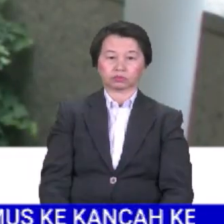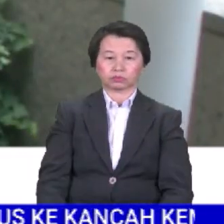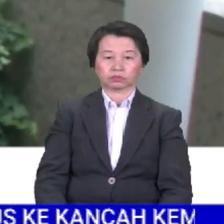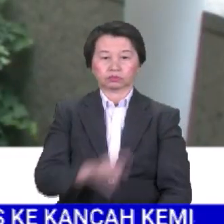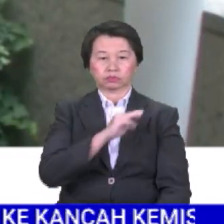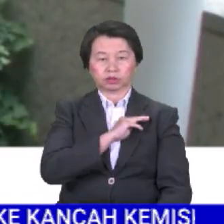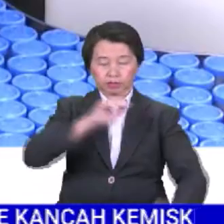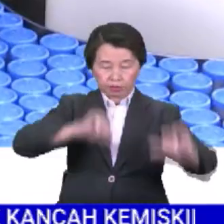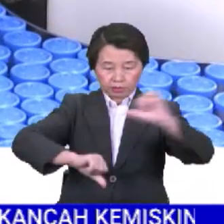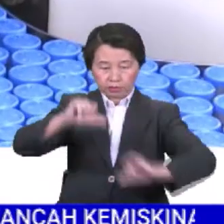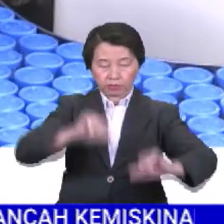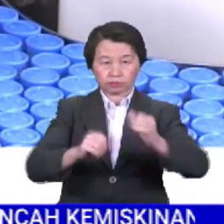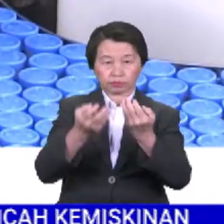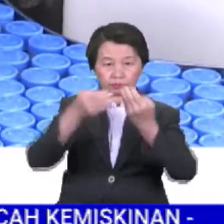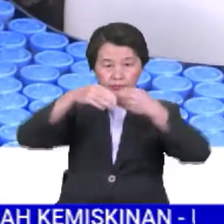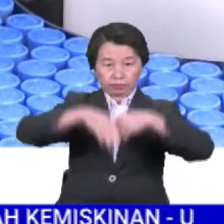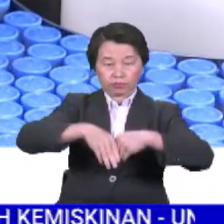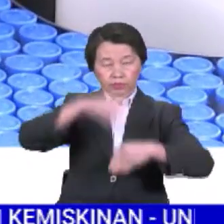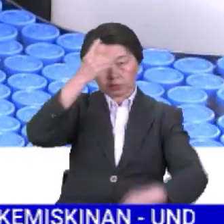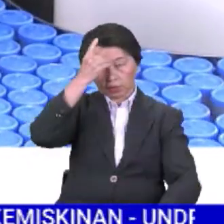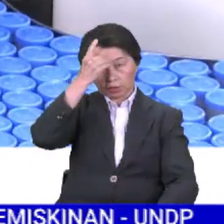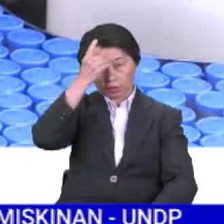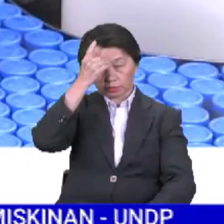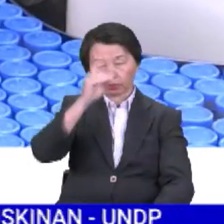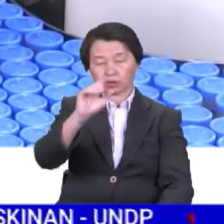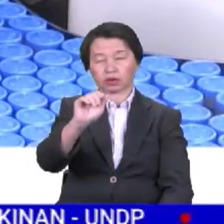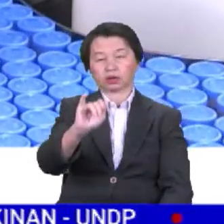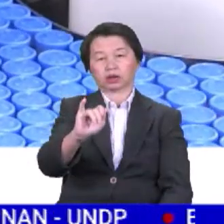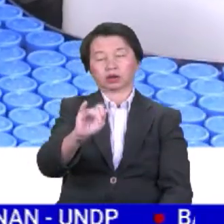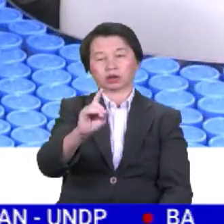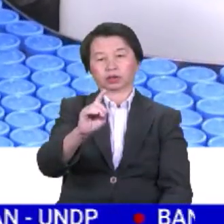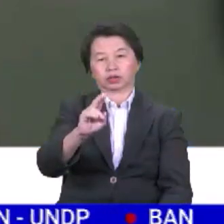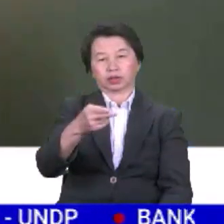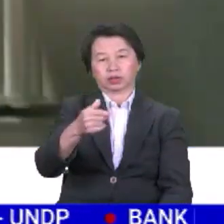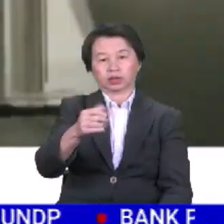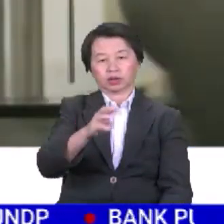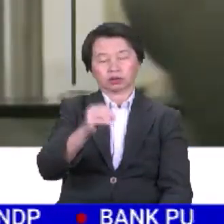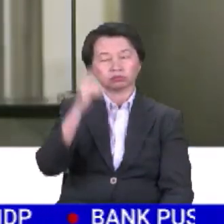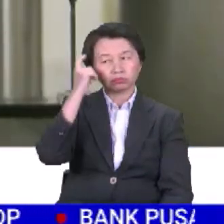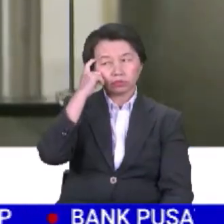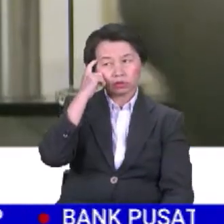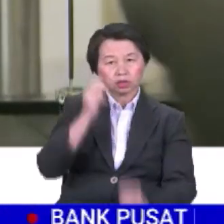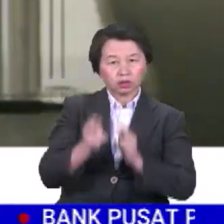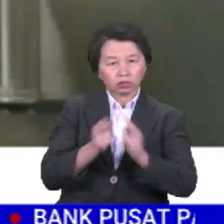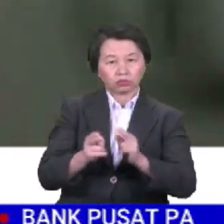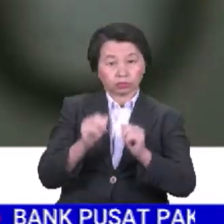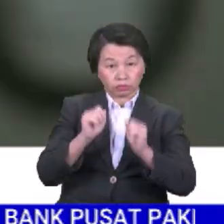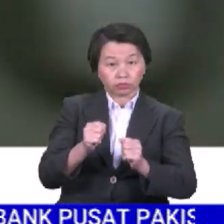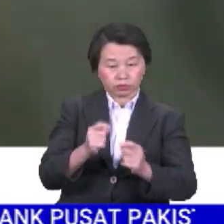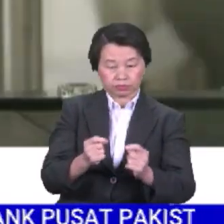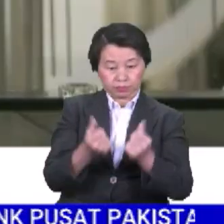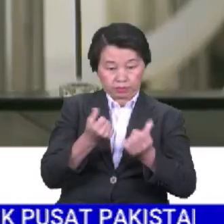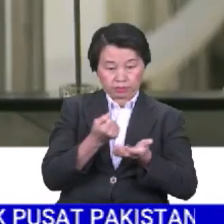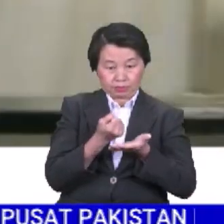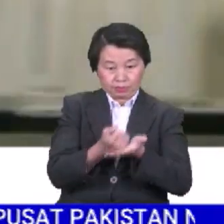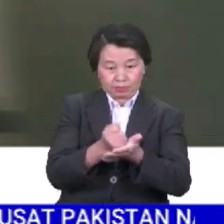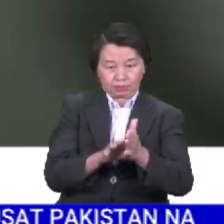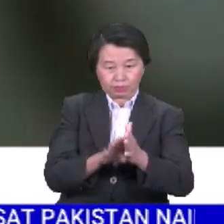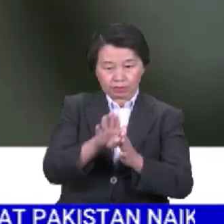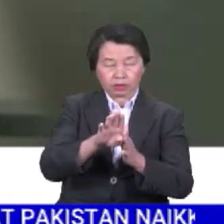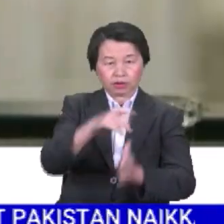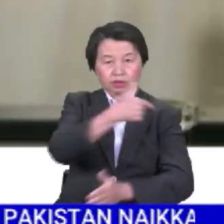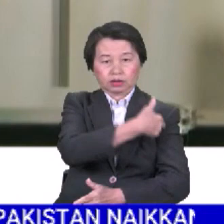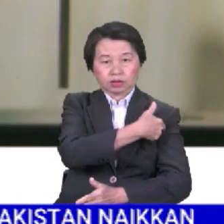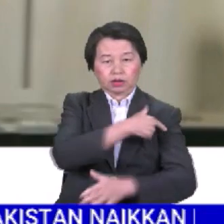Menteri Sains, Teknologi dan Inovasi Datuk Seri Dr. Adham Baba berpandangan usaha itu akan membantu mempercepatkan pembangunan